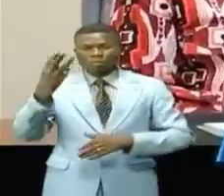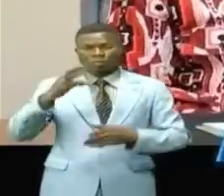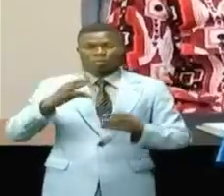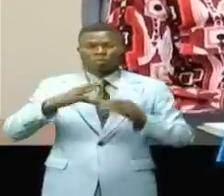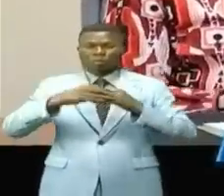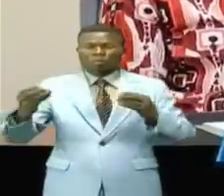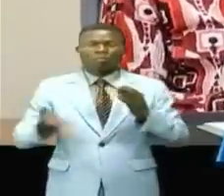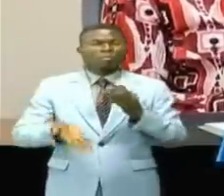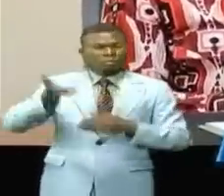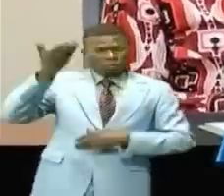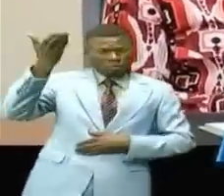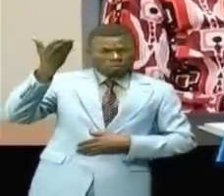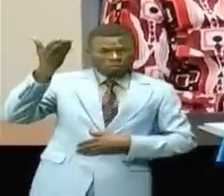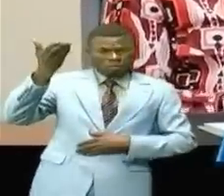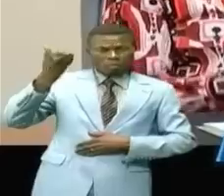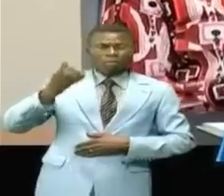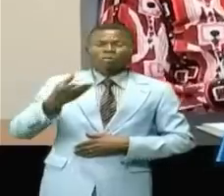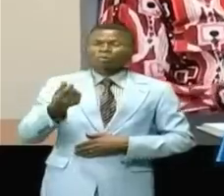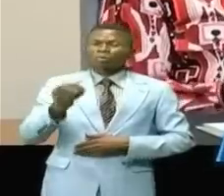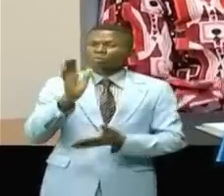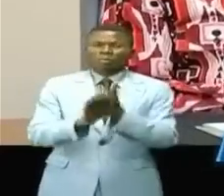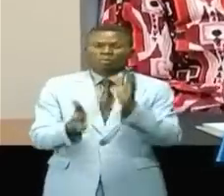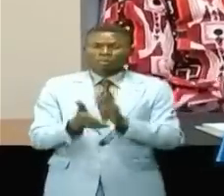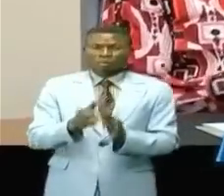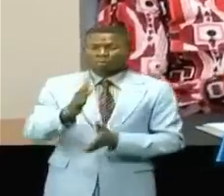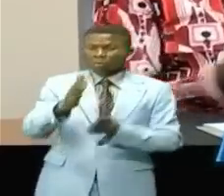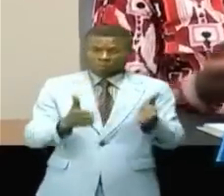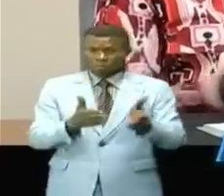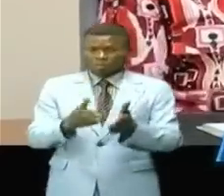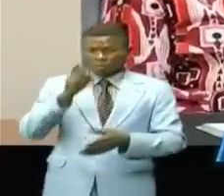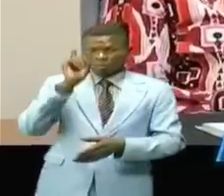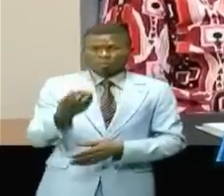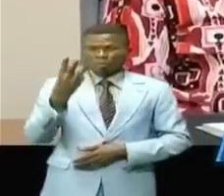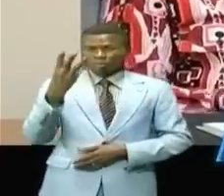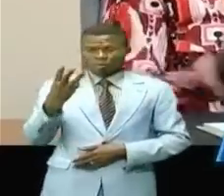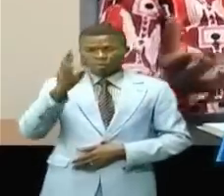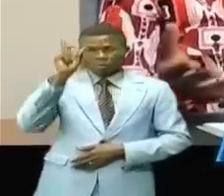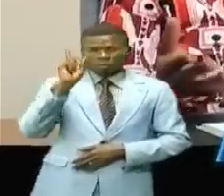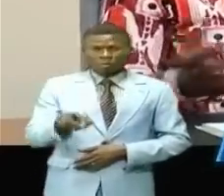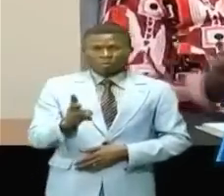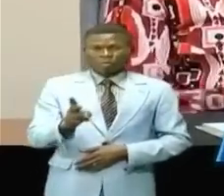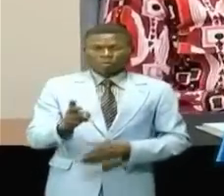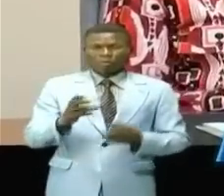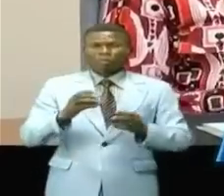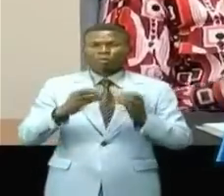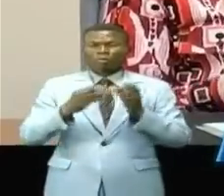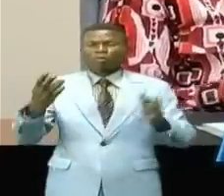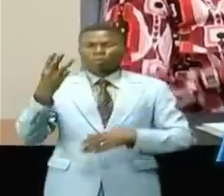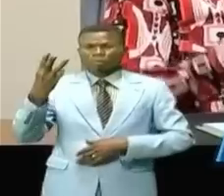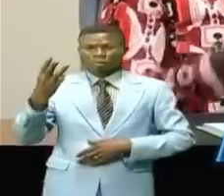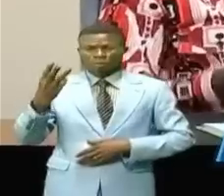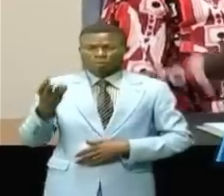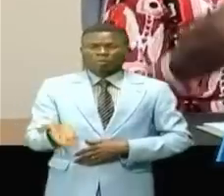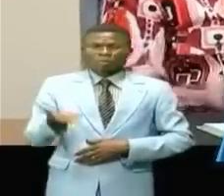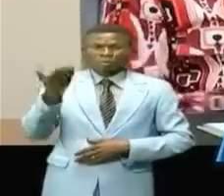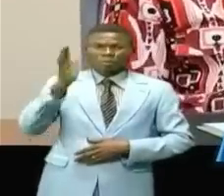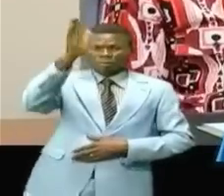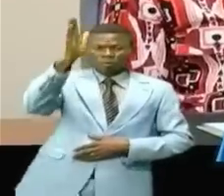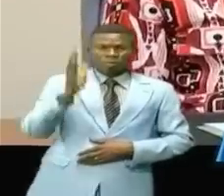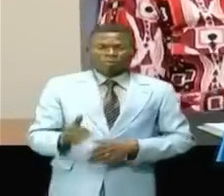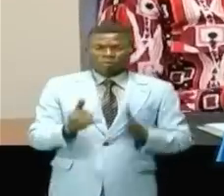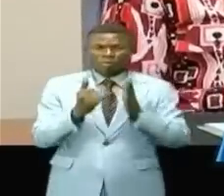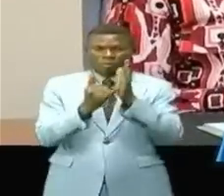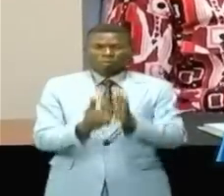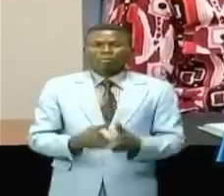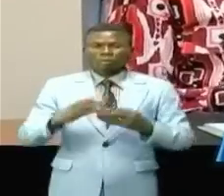peu plus là où il n'y a pas le GUS. Et là où il y a le GUS, c'est entre 103 et 293. Là où il n'y a pas le GUS, on est dans des montants comme